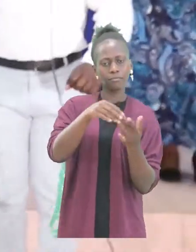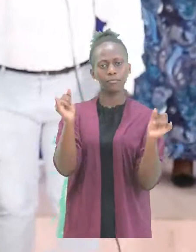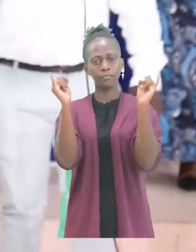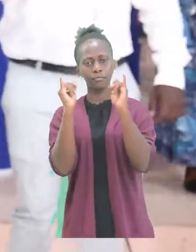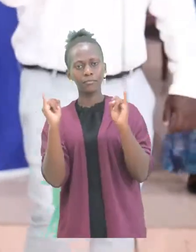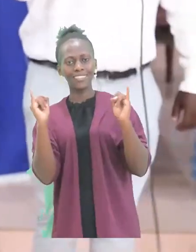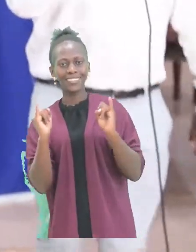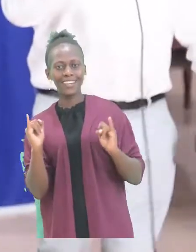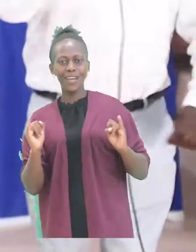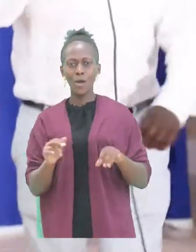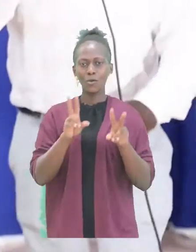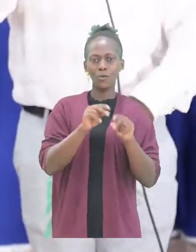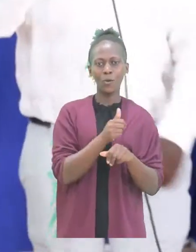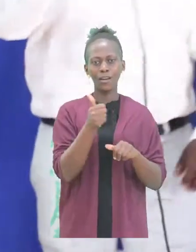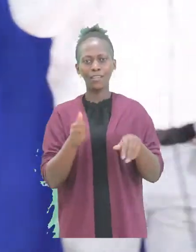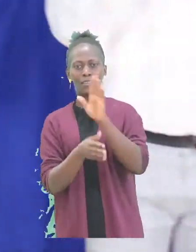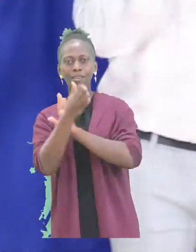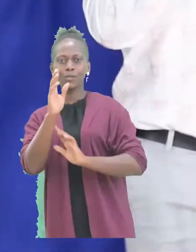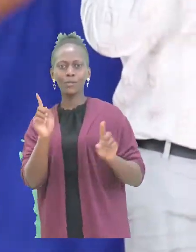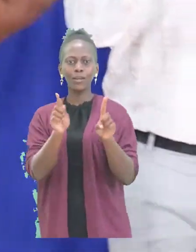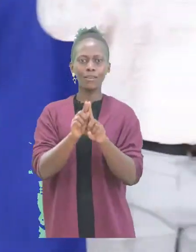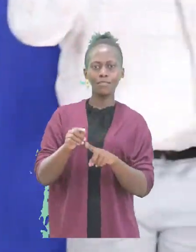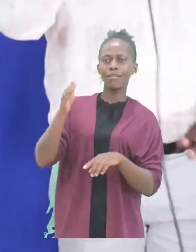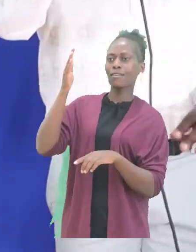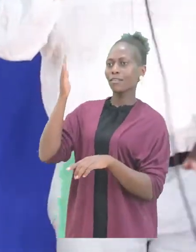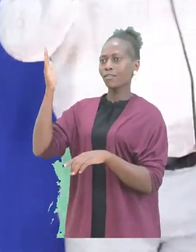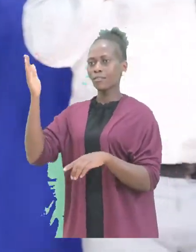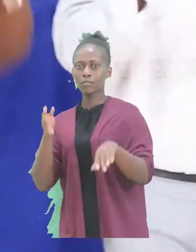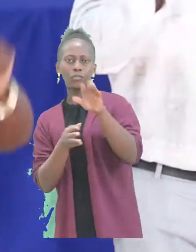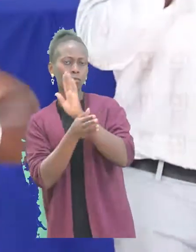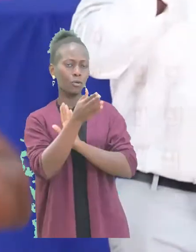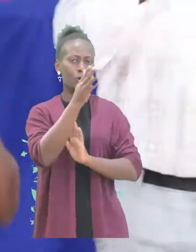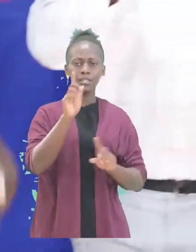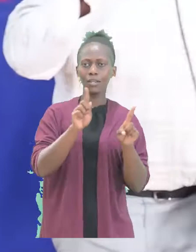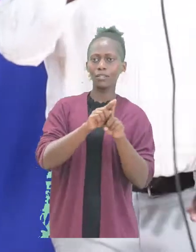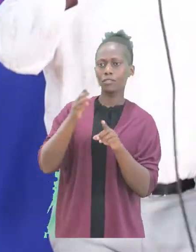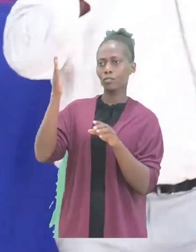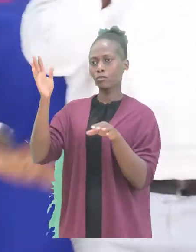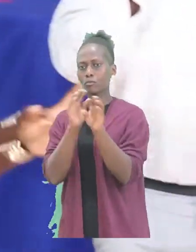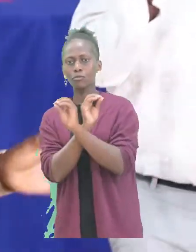kati ya miungu hakuna Baba kama wewe,